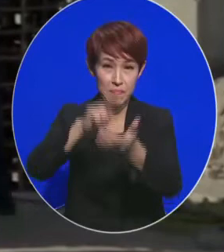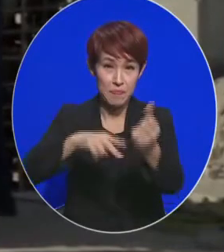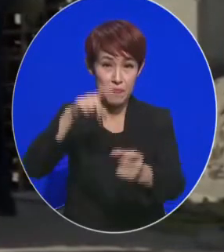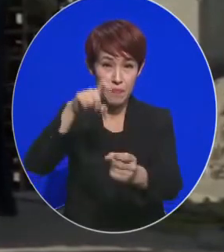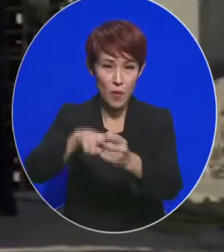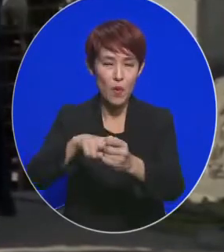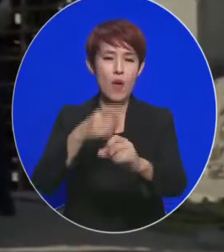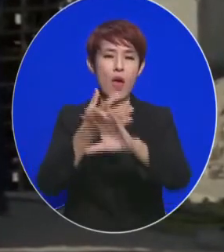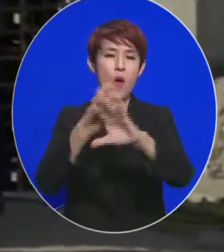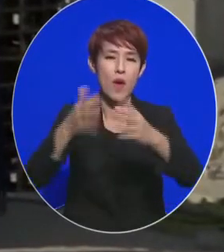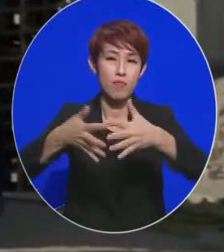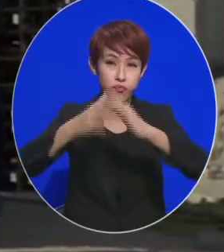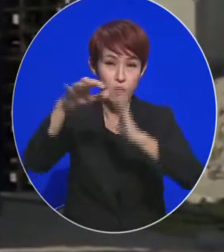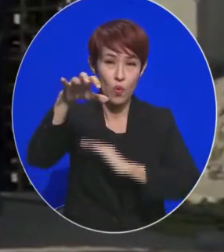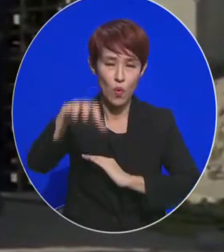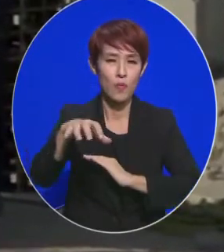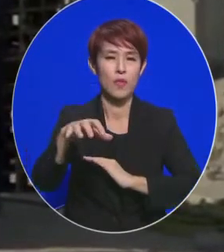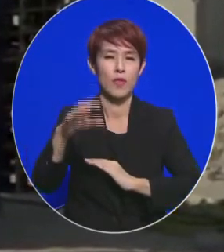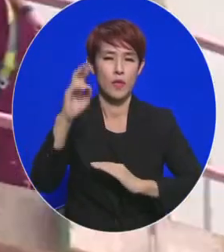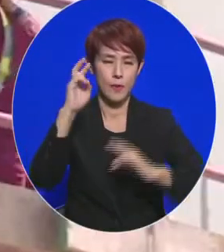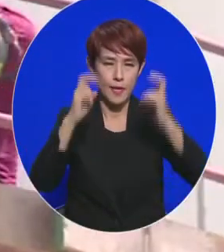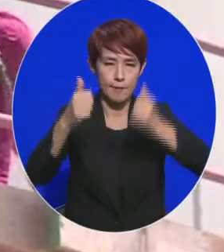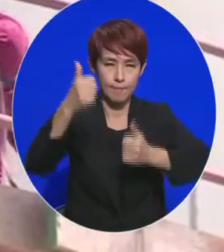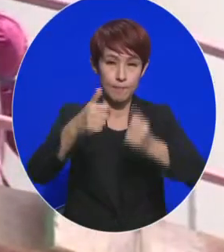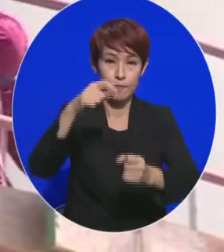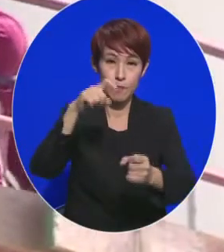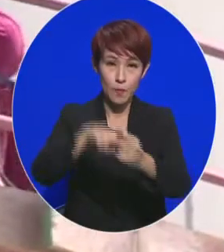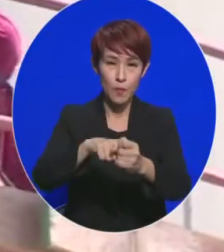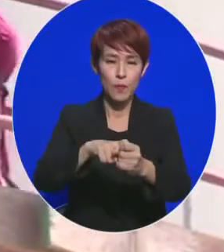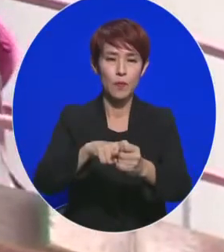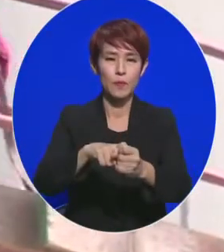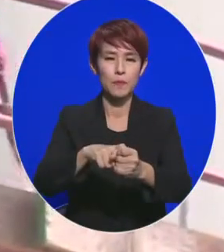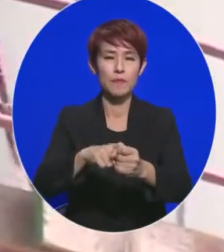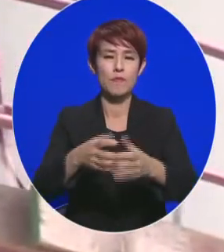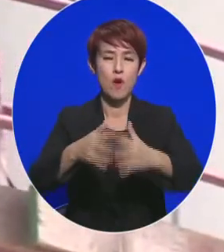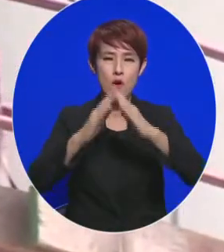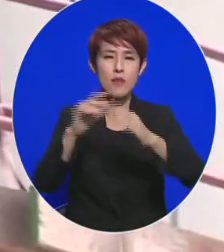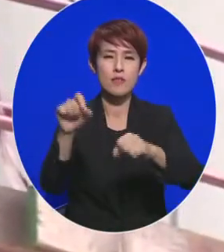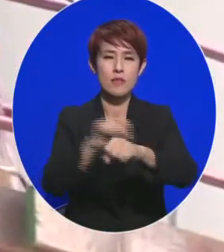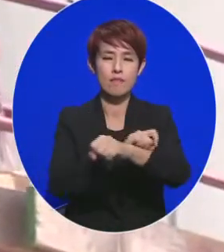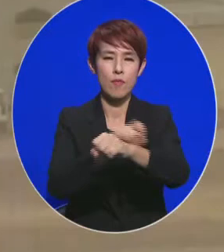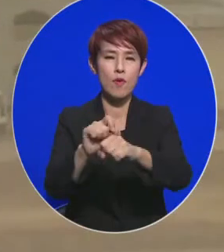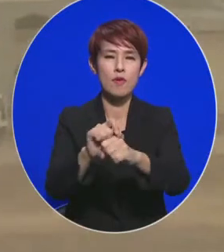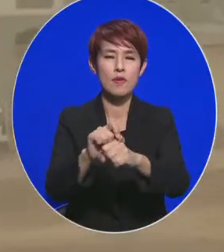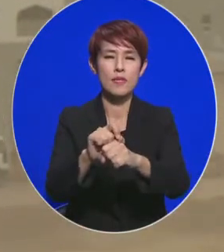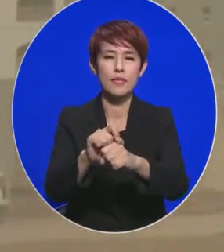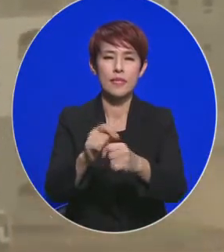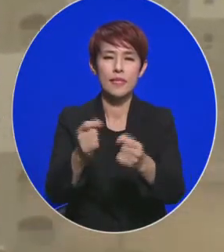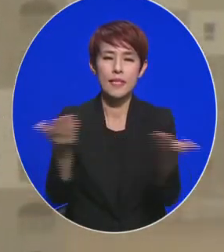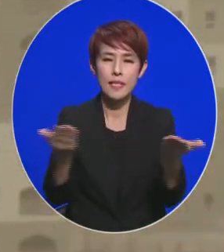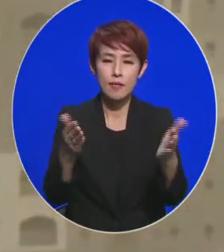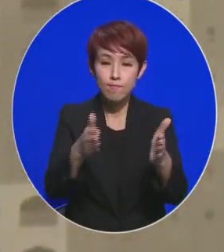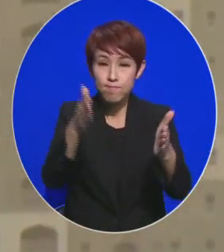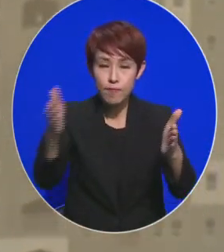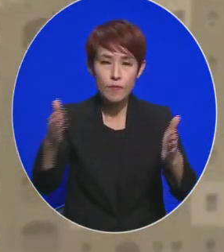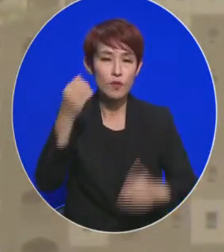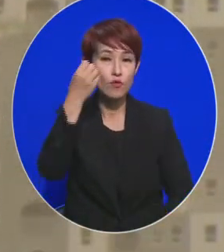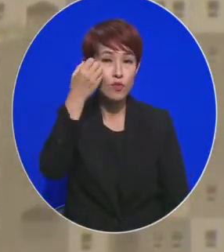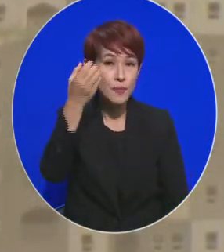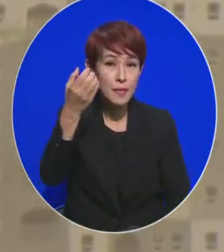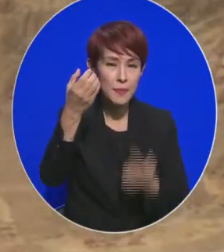해외 현장에 기업 경쟁력을 위해 건설업 특별 연장 근로제 가용기한을 현 90일에서